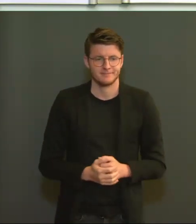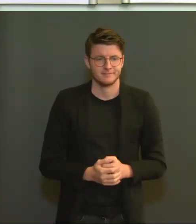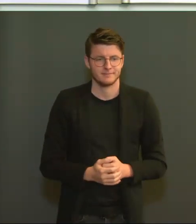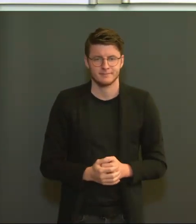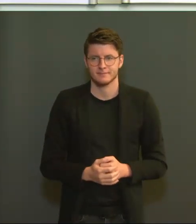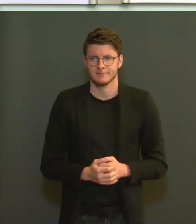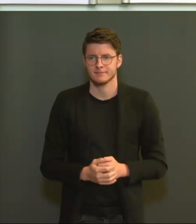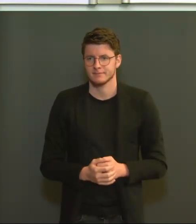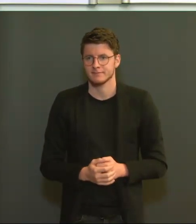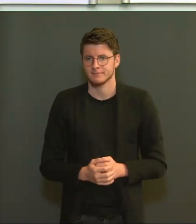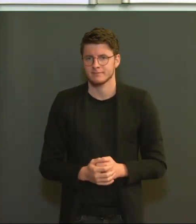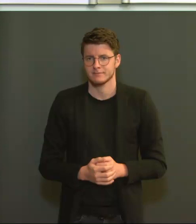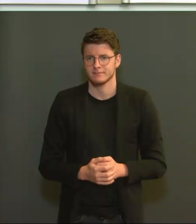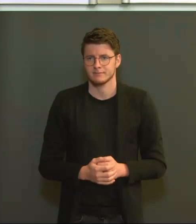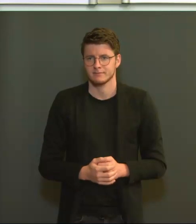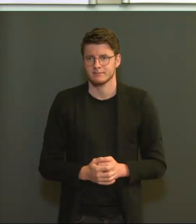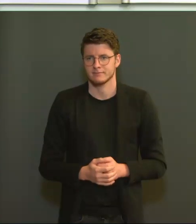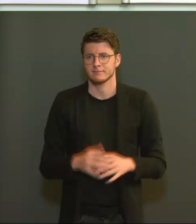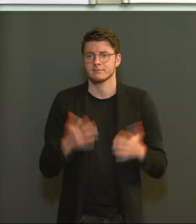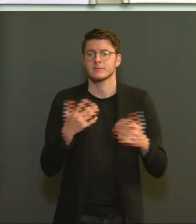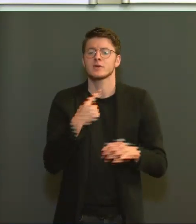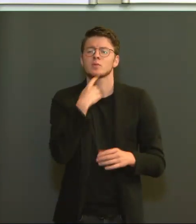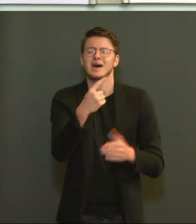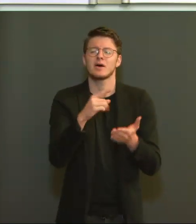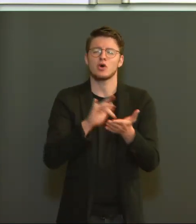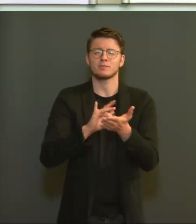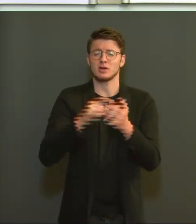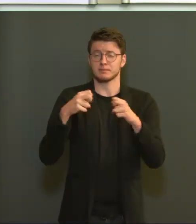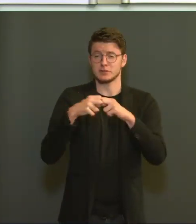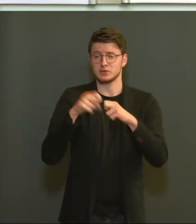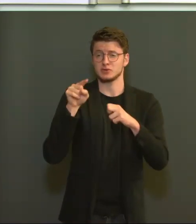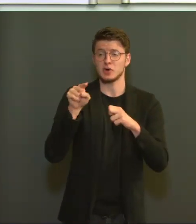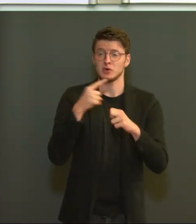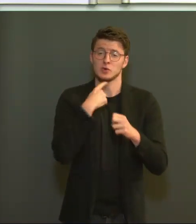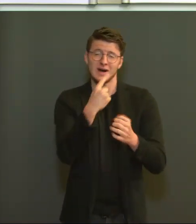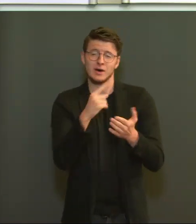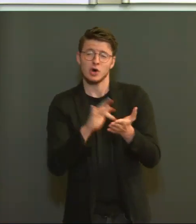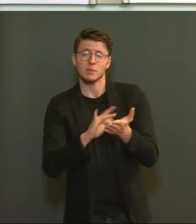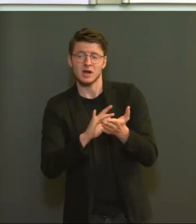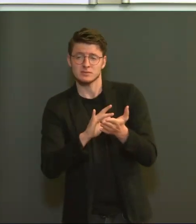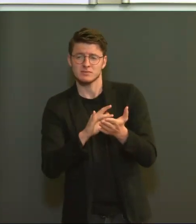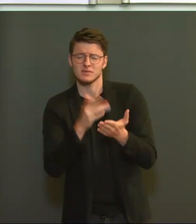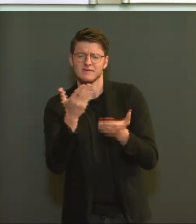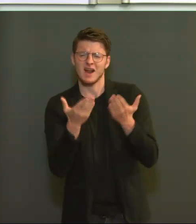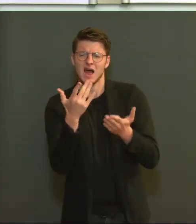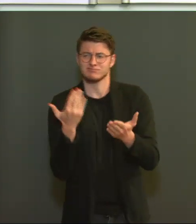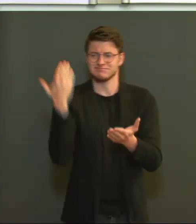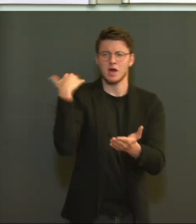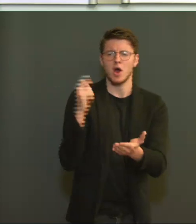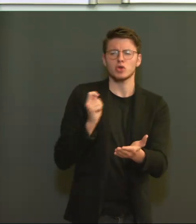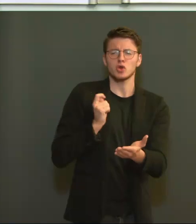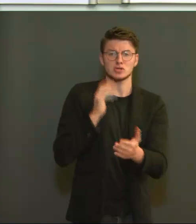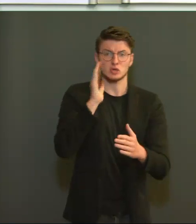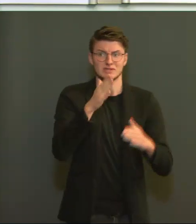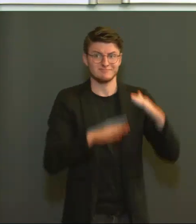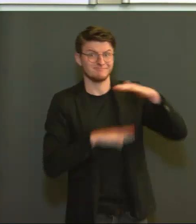De huidige weekgemiddelen in Brussel liggen nu dubbel zo hoog als tijdens de opstoot in augustus.